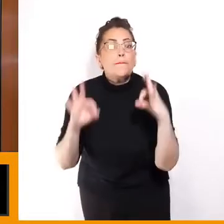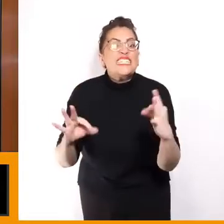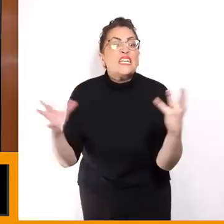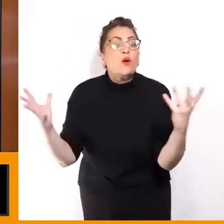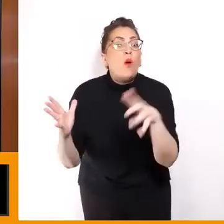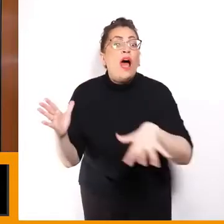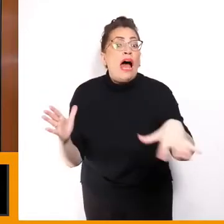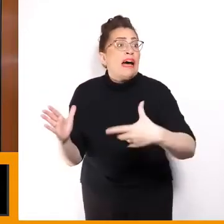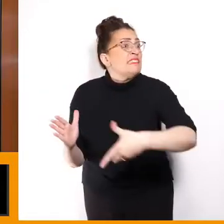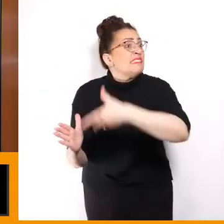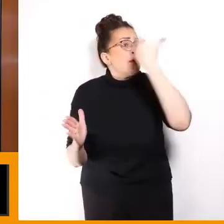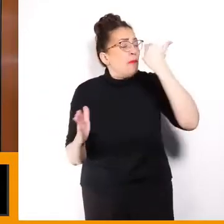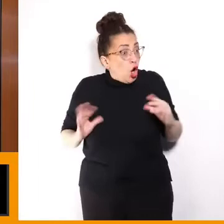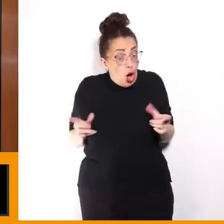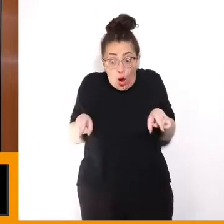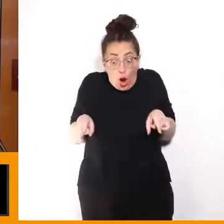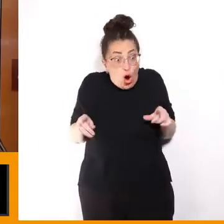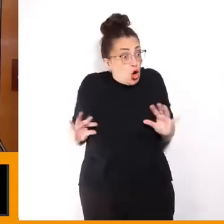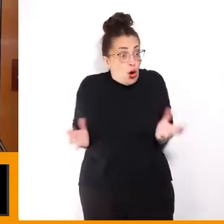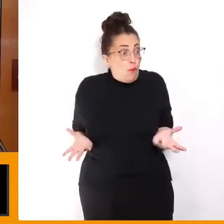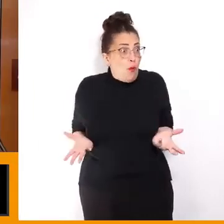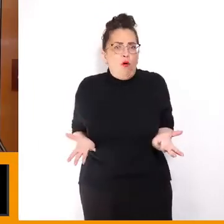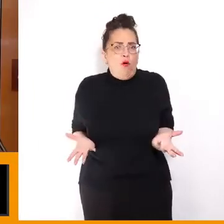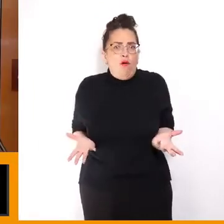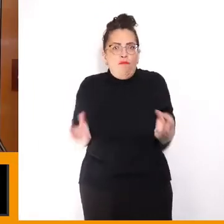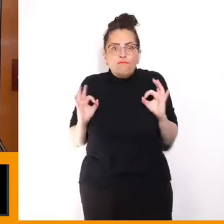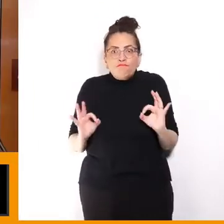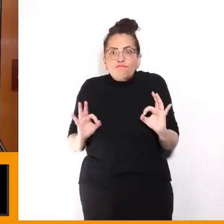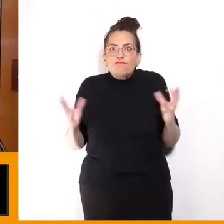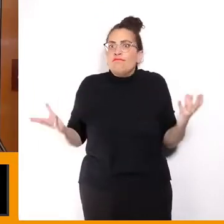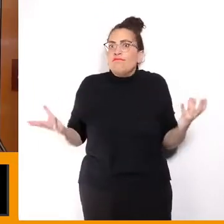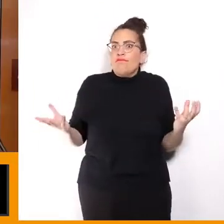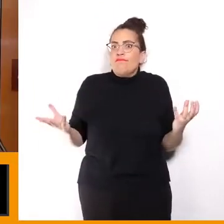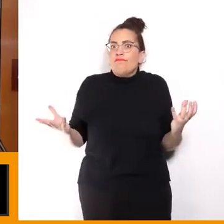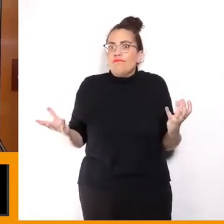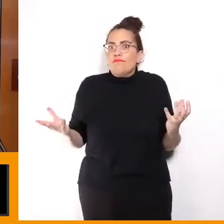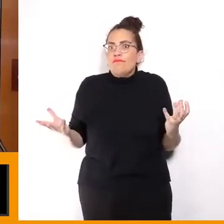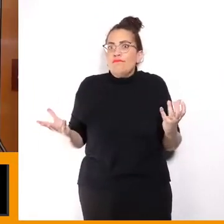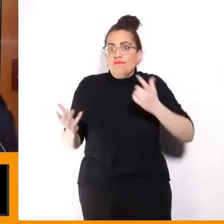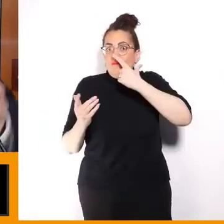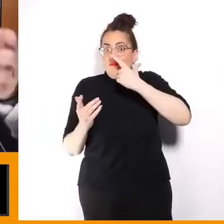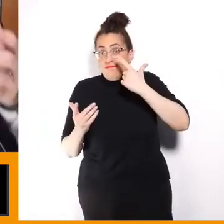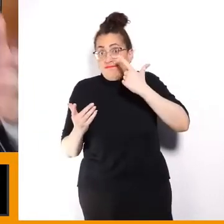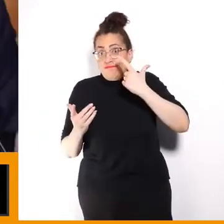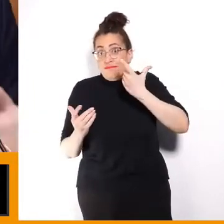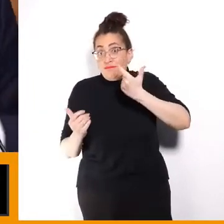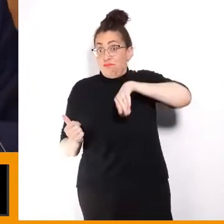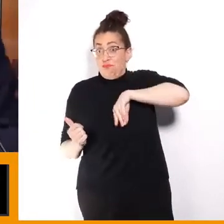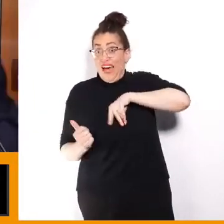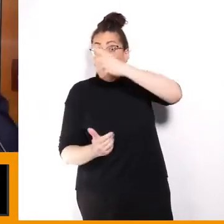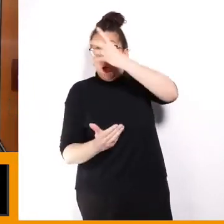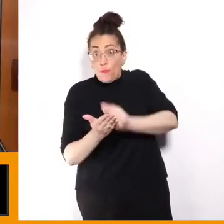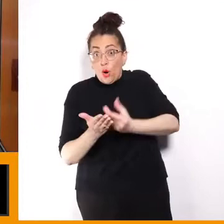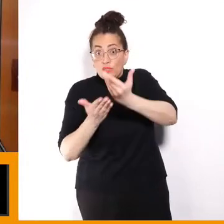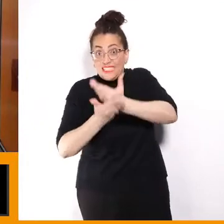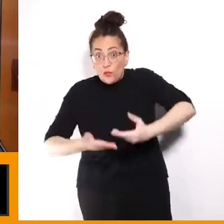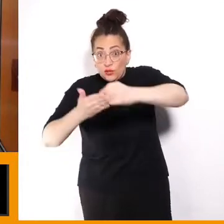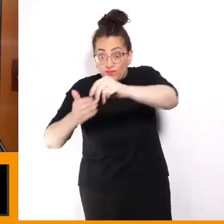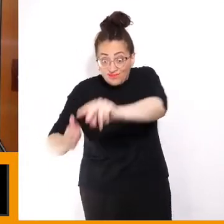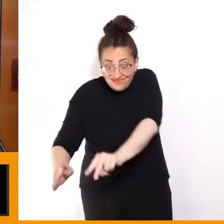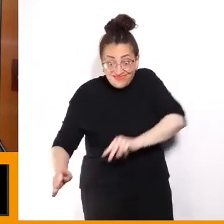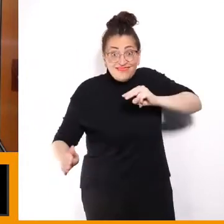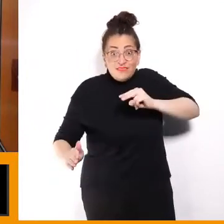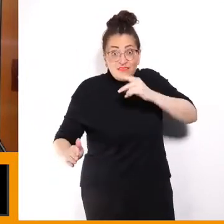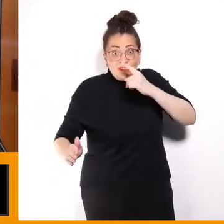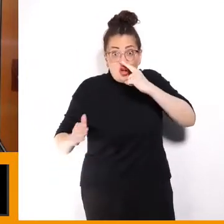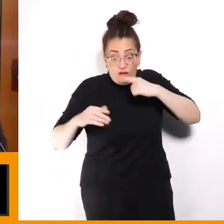vous avez lancé cette initiative avec le collectif, mais cette initiative existe, c'est bien parce qu'il y a un manque justement aujourd'hui de vision globale. Ensuite, on a